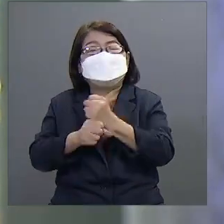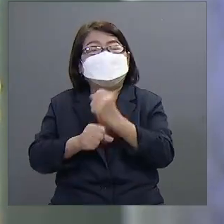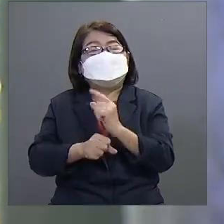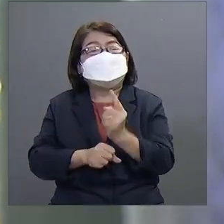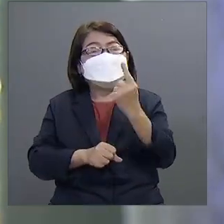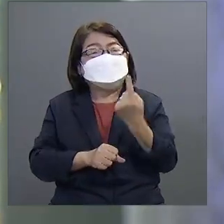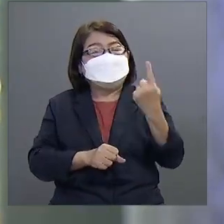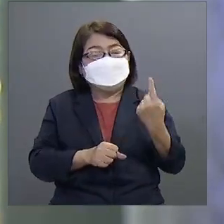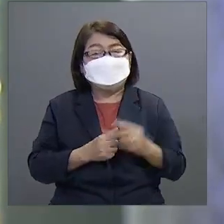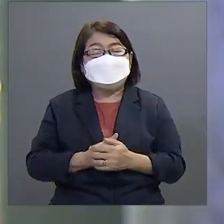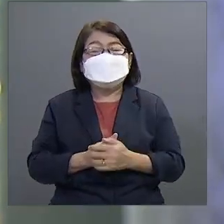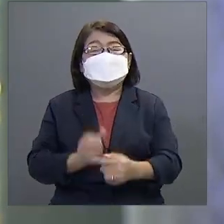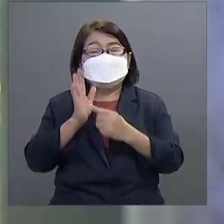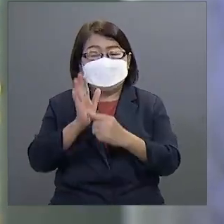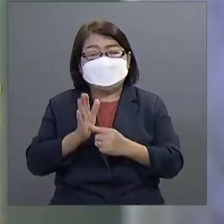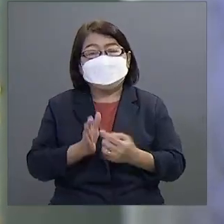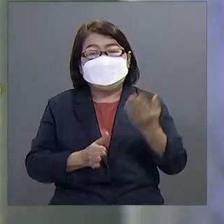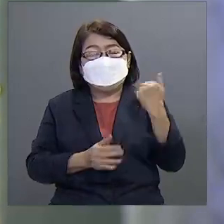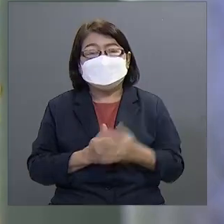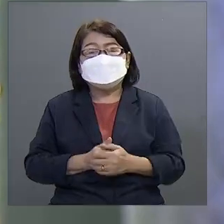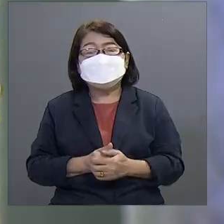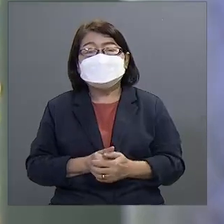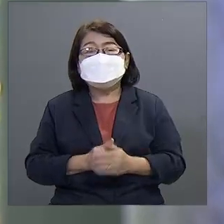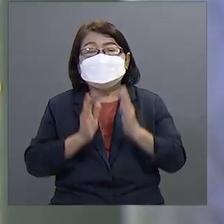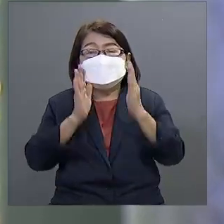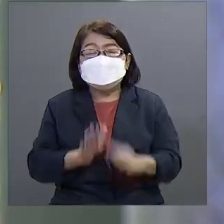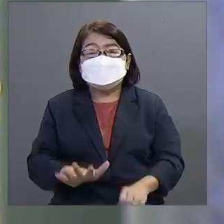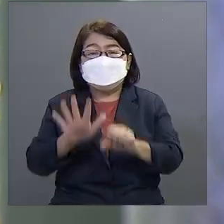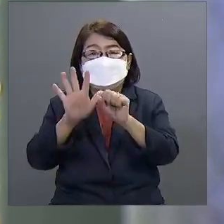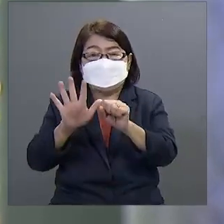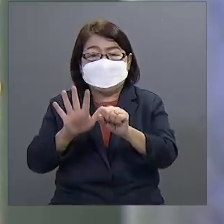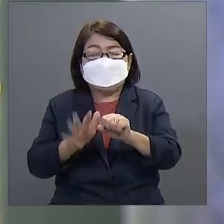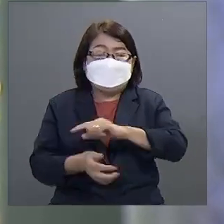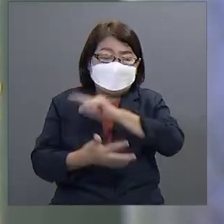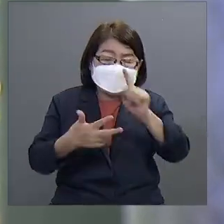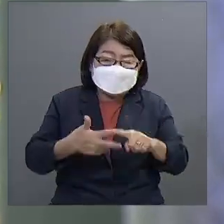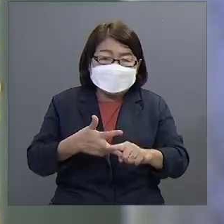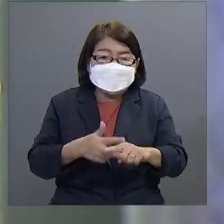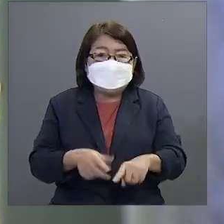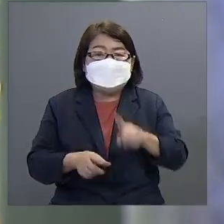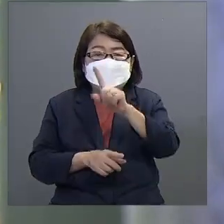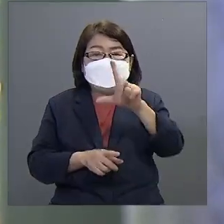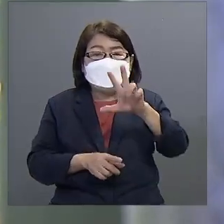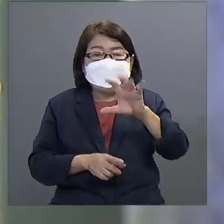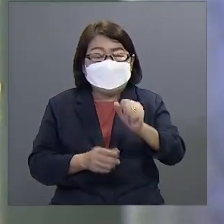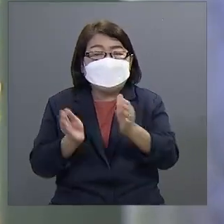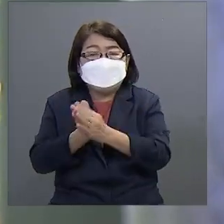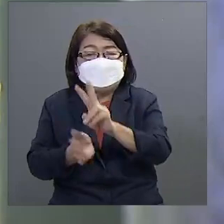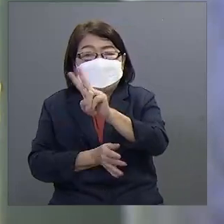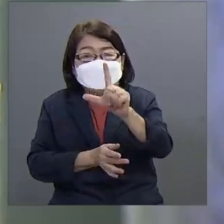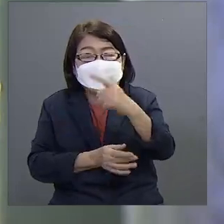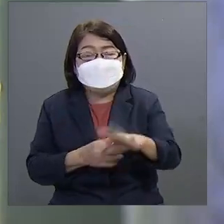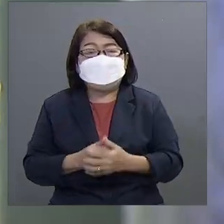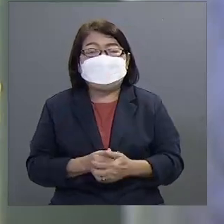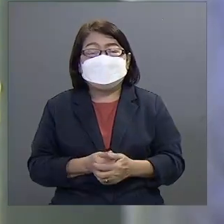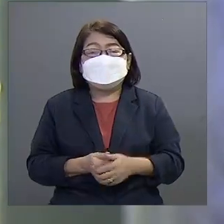เมื่อ Q1 เราได้มา 500,000 คนคุณเป้นะครับ Q2 ได้อีกล้าน5บวกลบ2ล้านแล้วแต่นะครับ